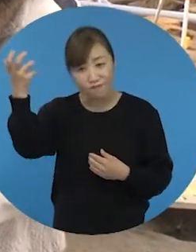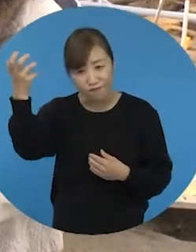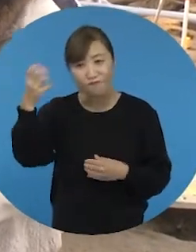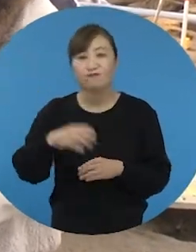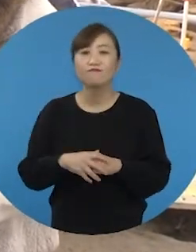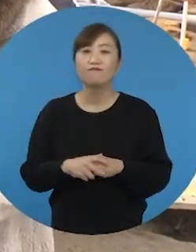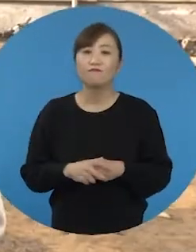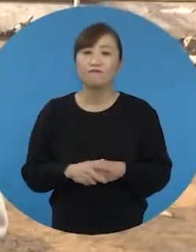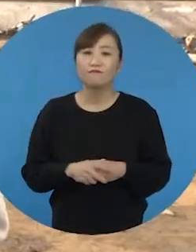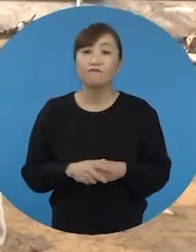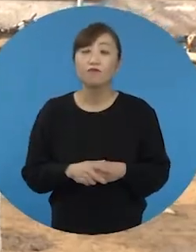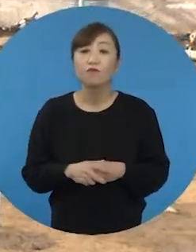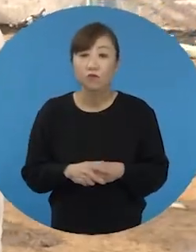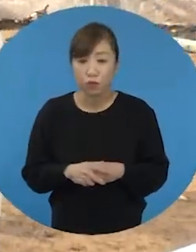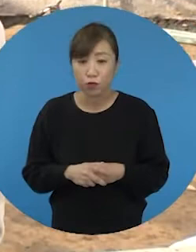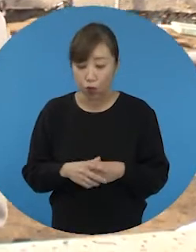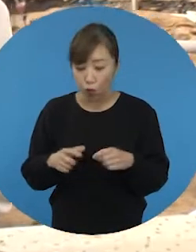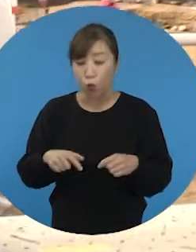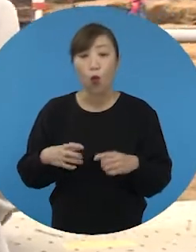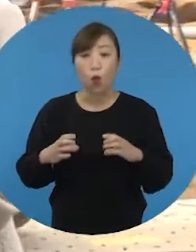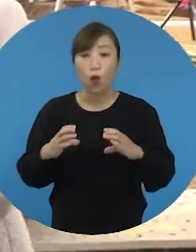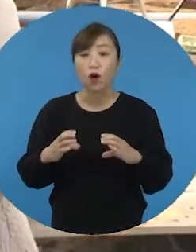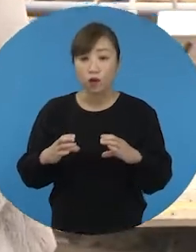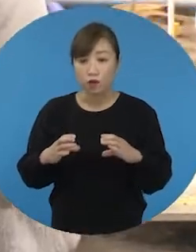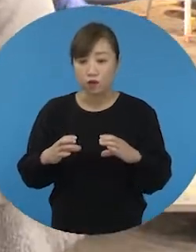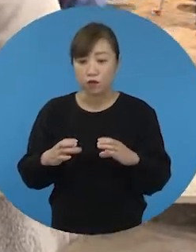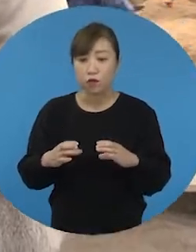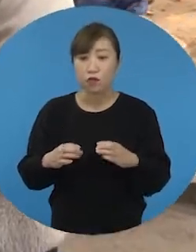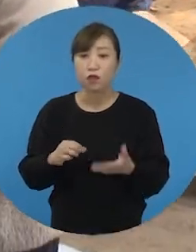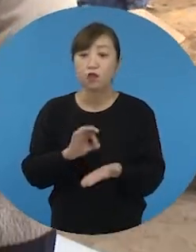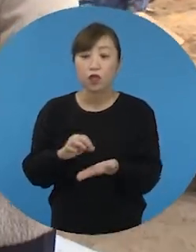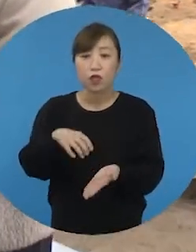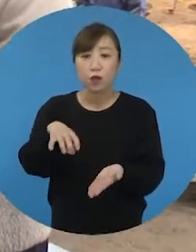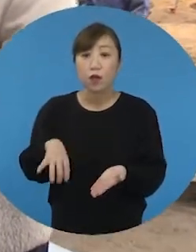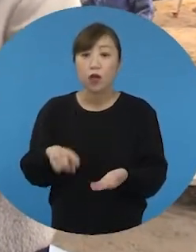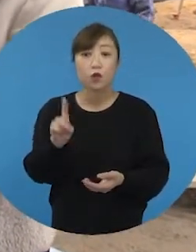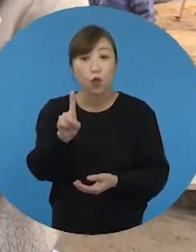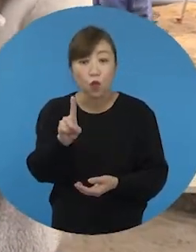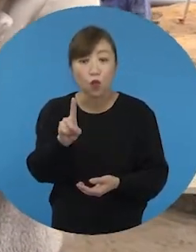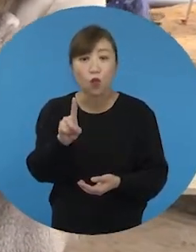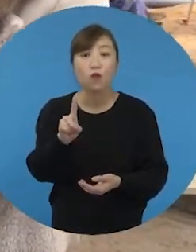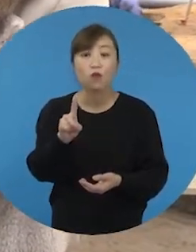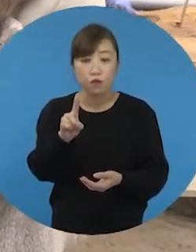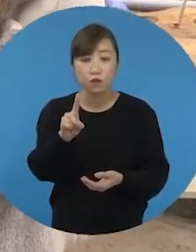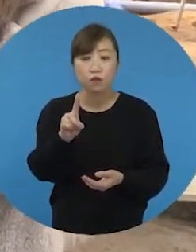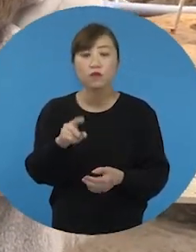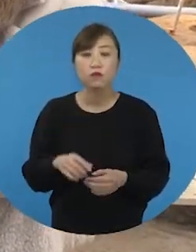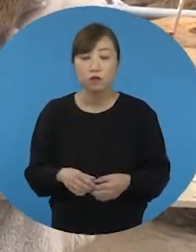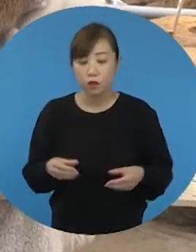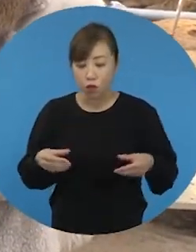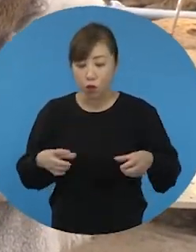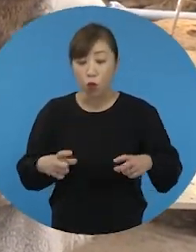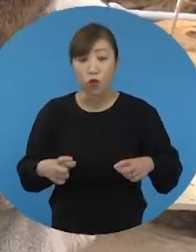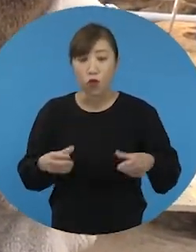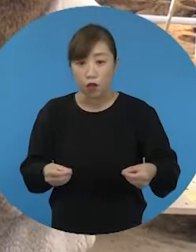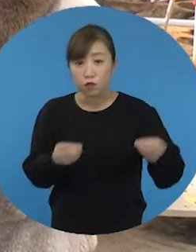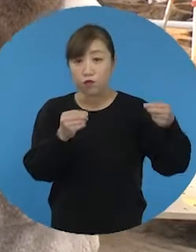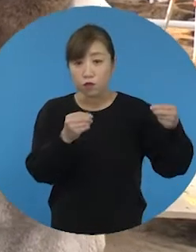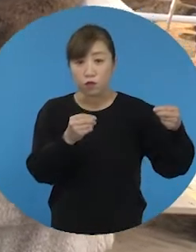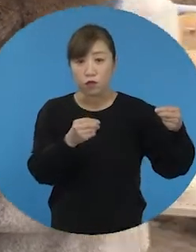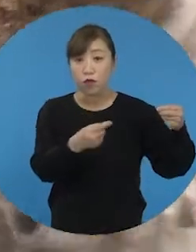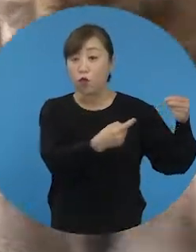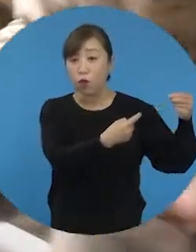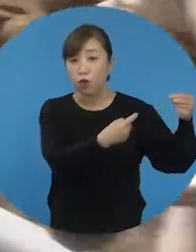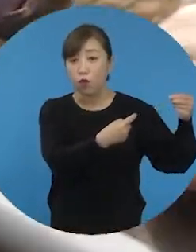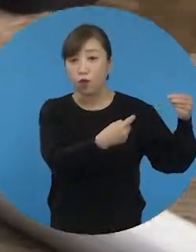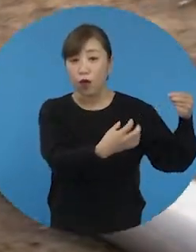はい、 こういったお皿というのは実際にどういったところで使われてたんですかね。 はい、出てきた陶磁器の中でこの